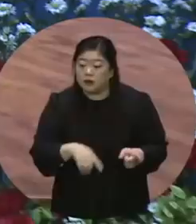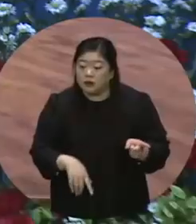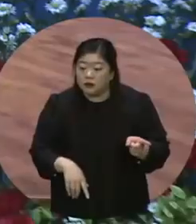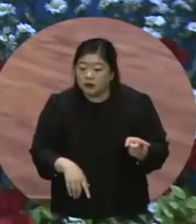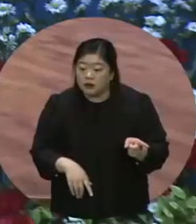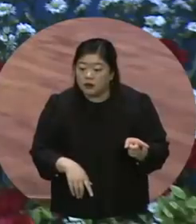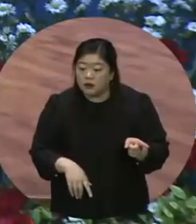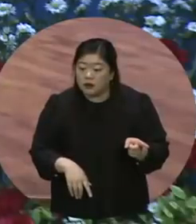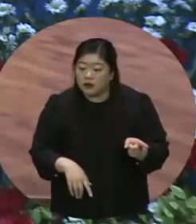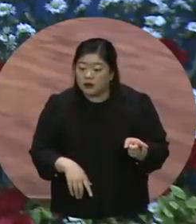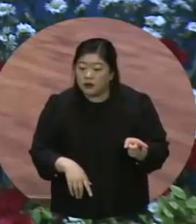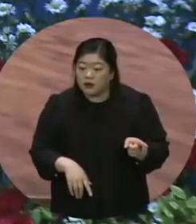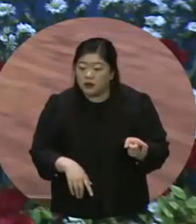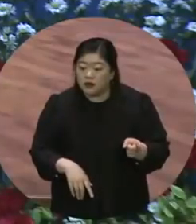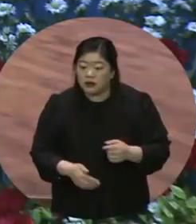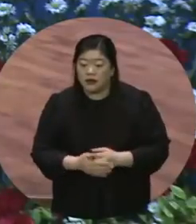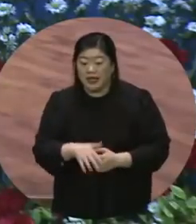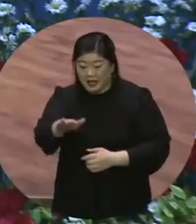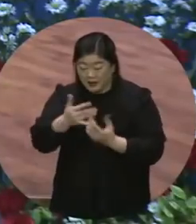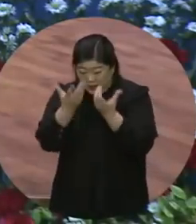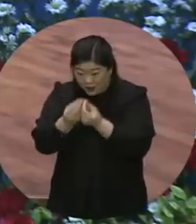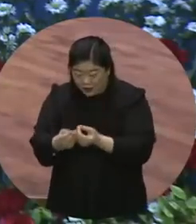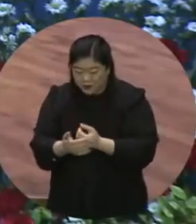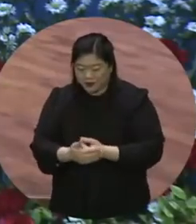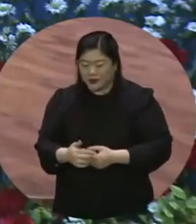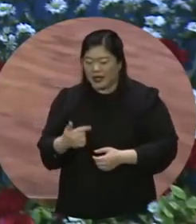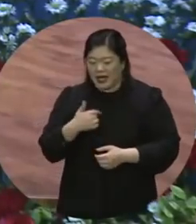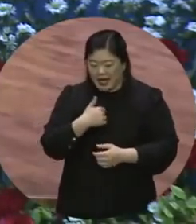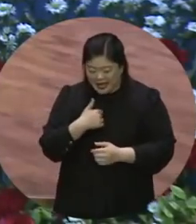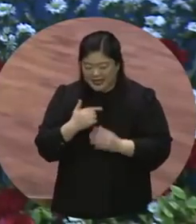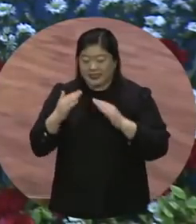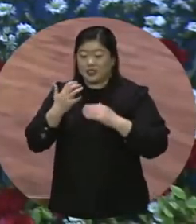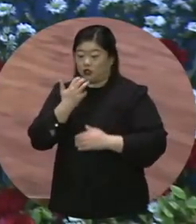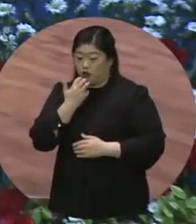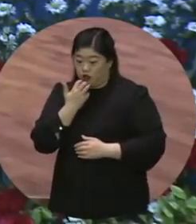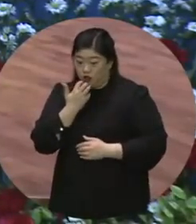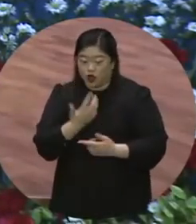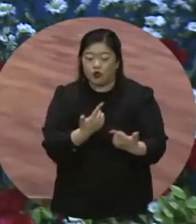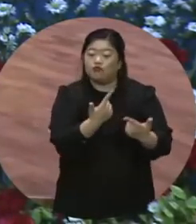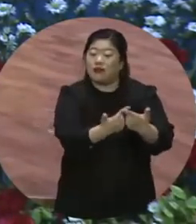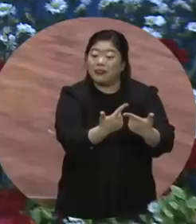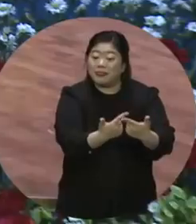타든 비행기로 타든 걸어가든 차로 가든 서울 가면 되는 거 아니냐.